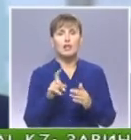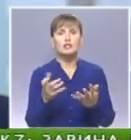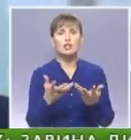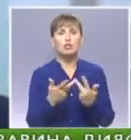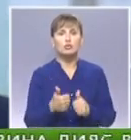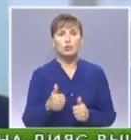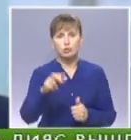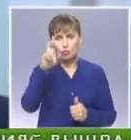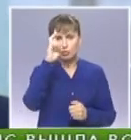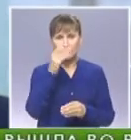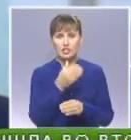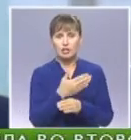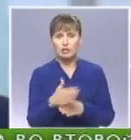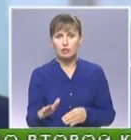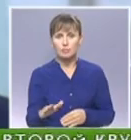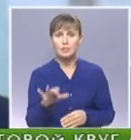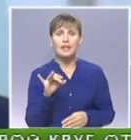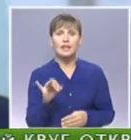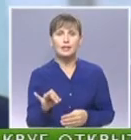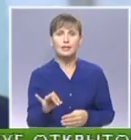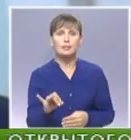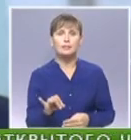города. Затем...